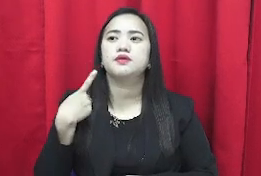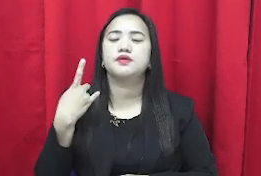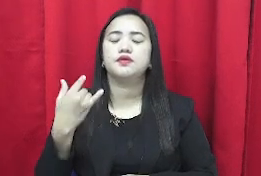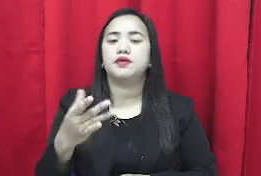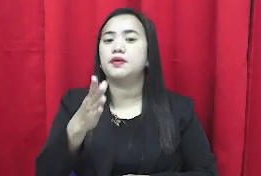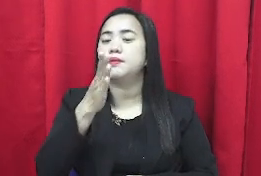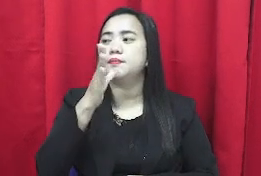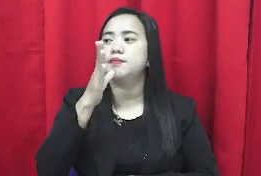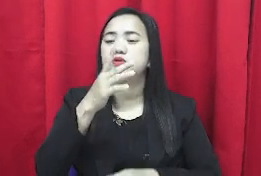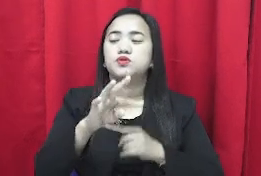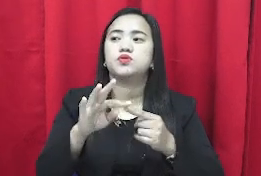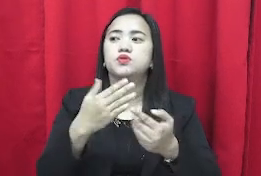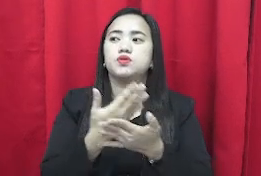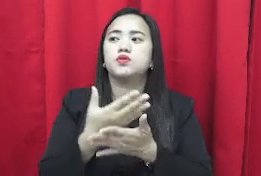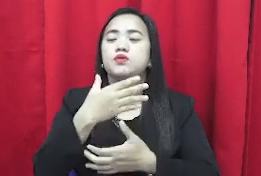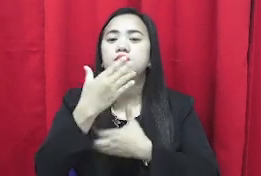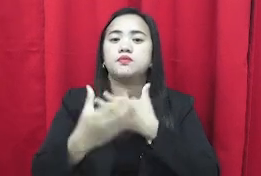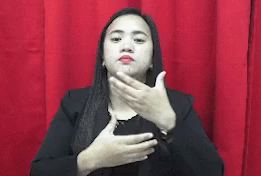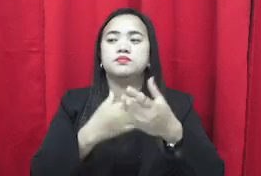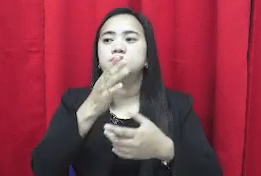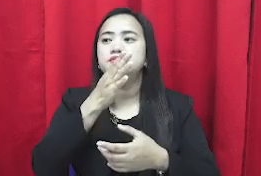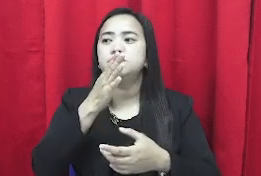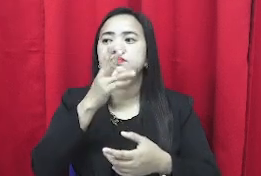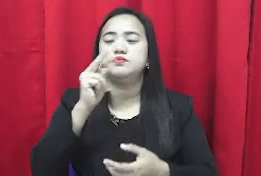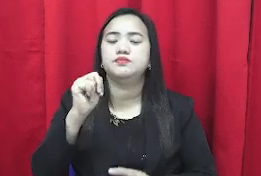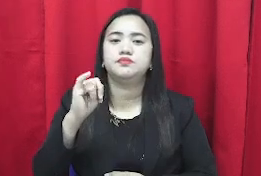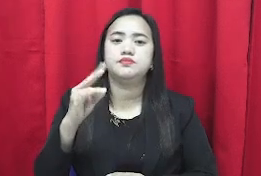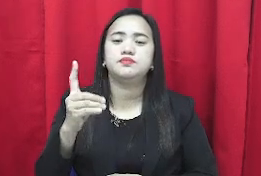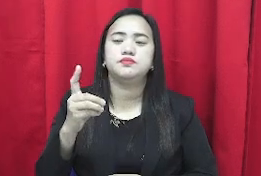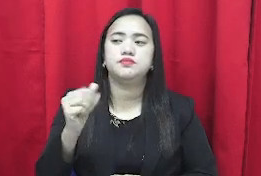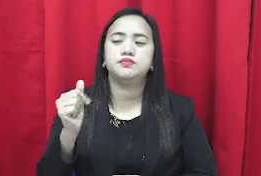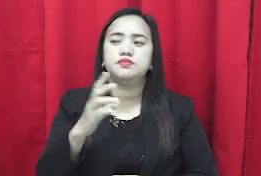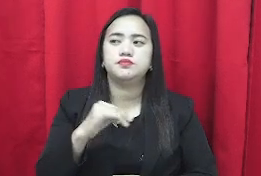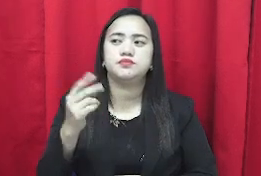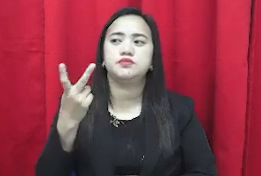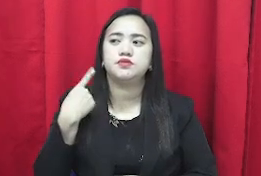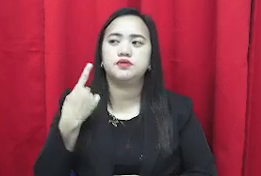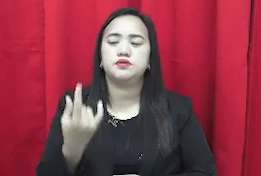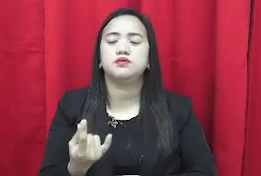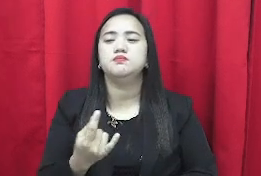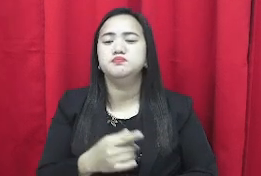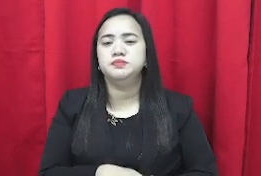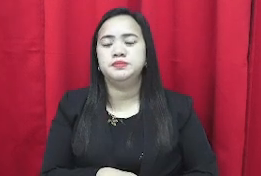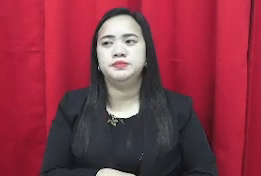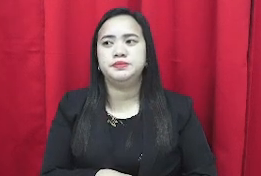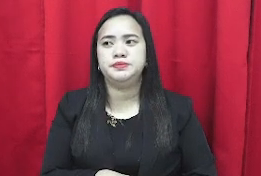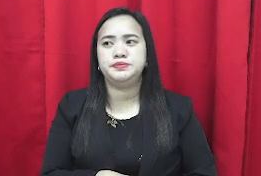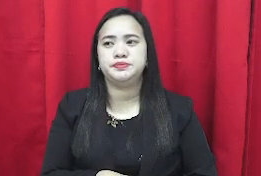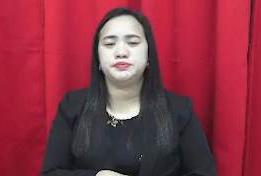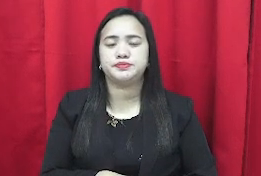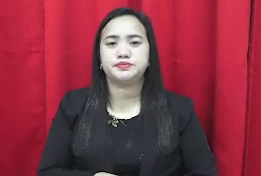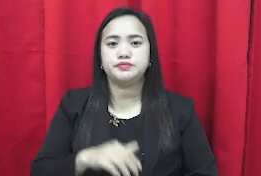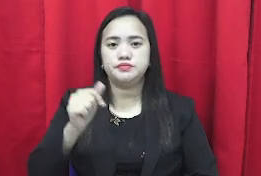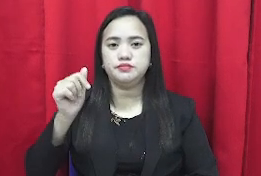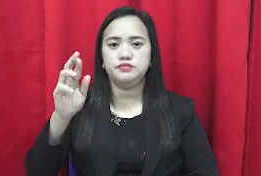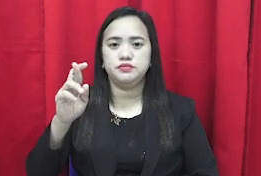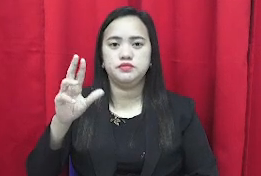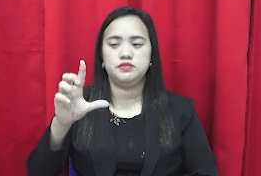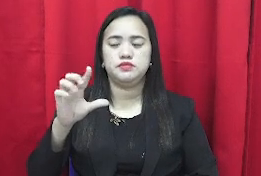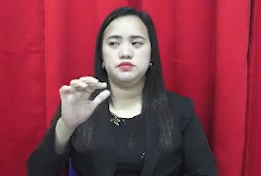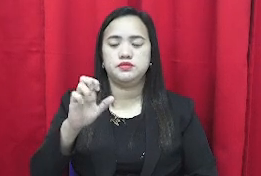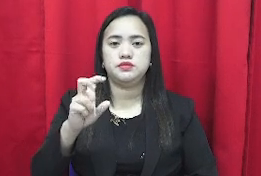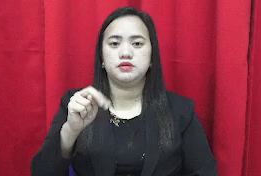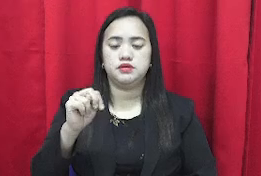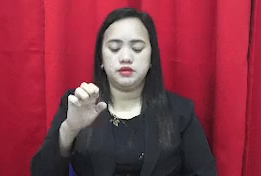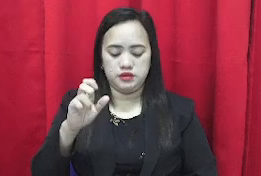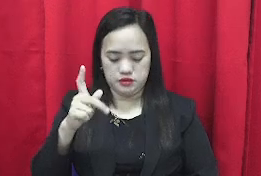naman e o shoutout sa mga nasa kundal diyan ma'am Nida shoutout sa inyo ah Marami ba tayo ' ba sina Ma'am arle ' ba o shoutout